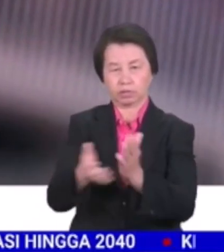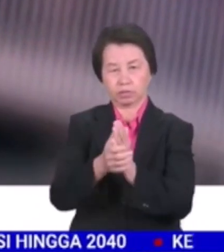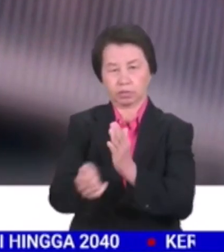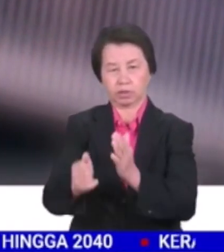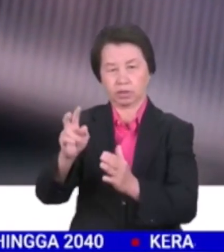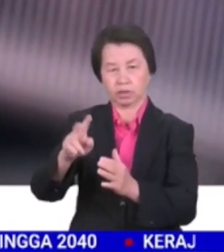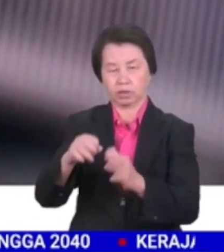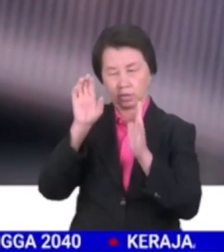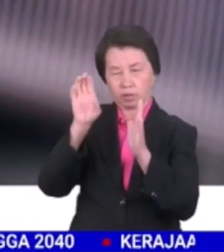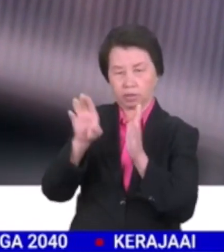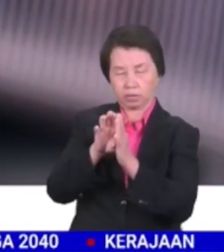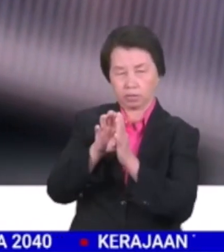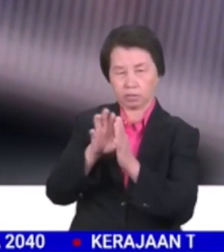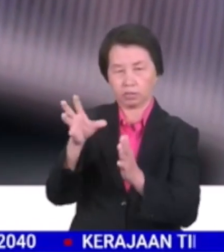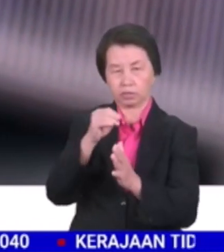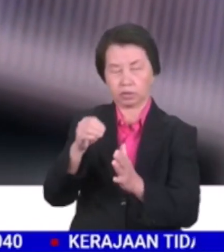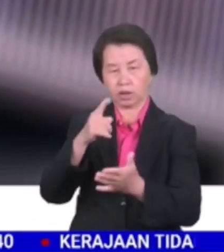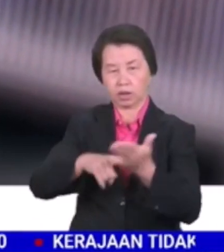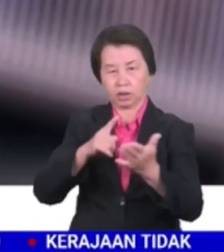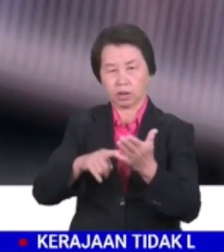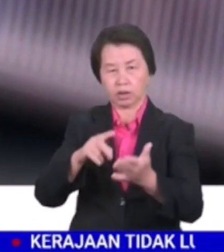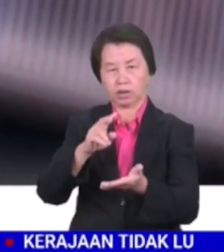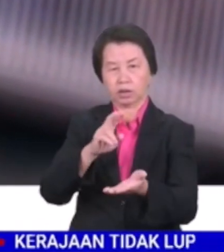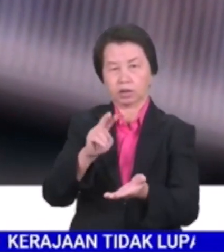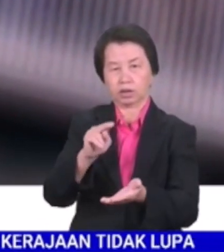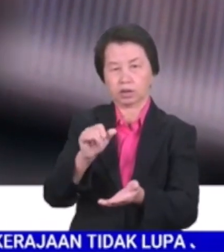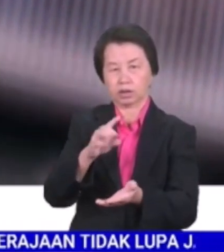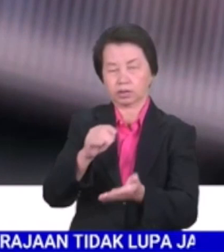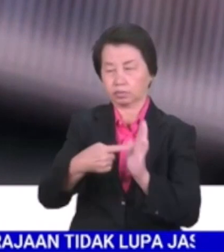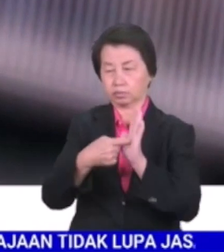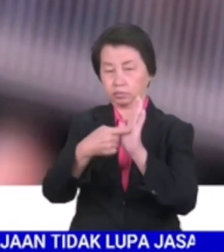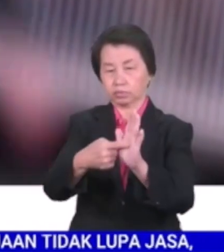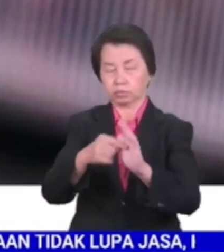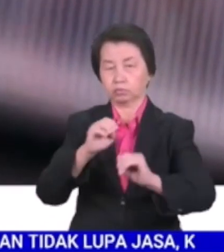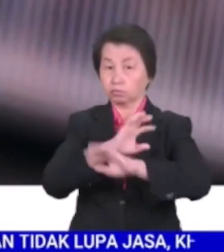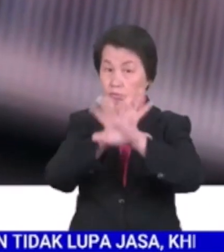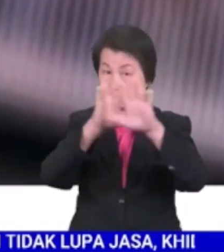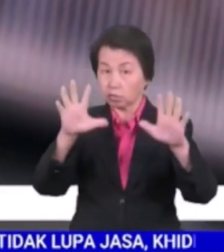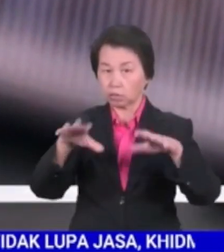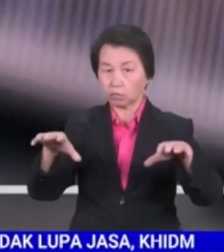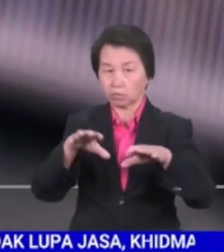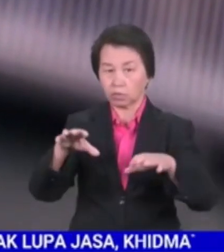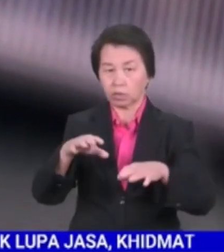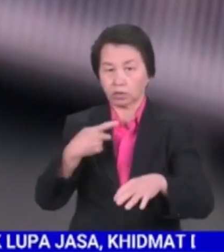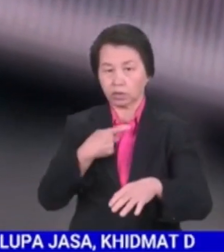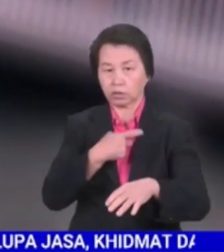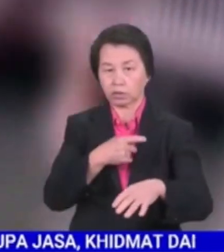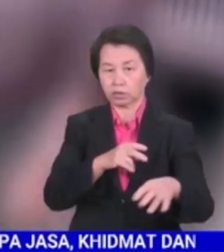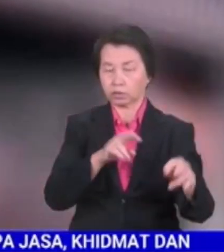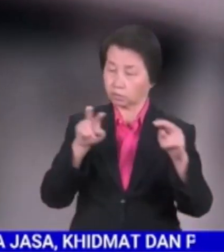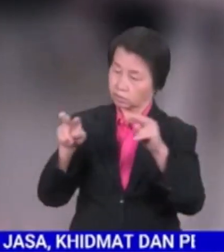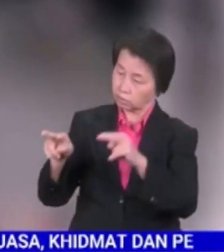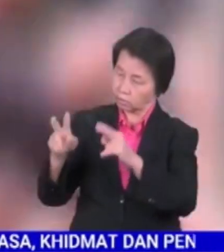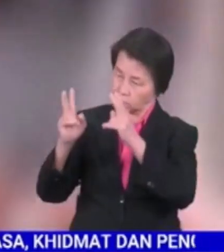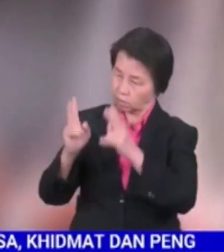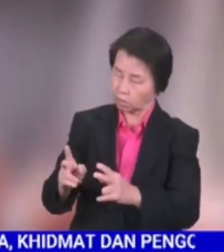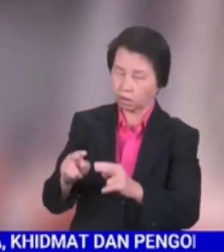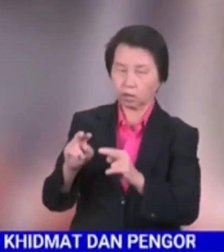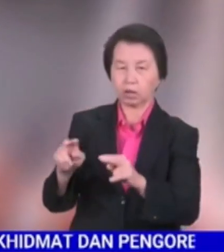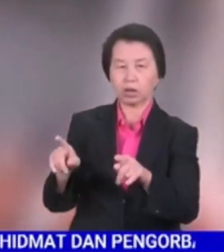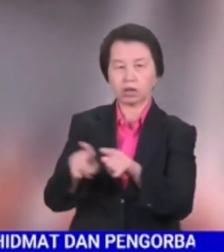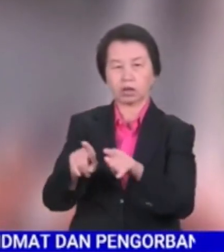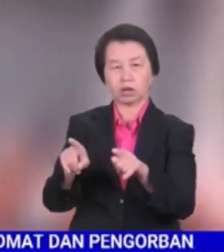kemahiran melentingkan badan sebagai nadi persembahan, dia jelas membuatkan kita melihat tubuhnya